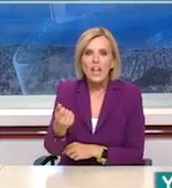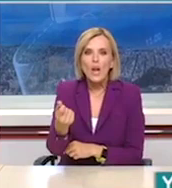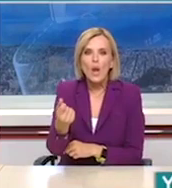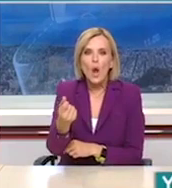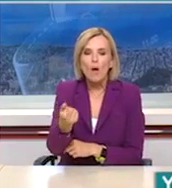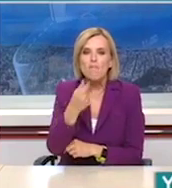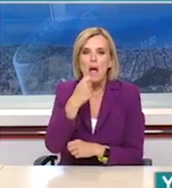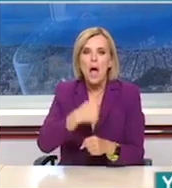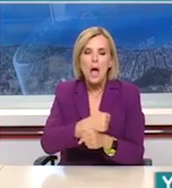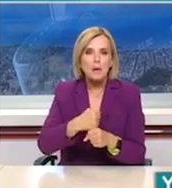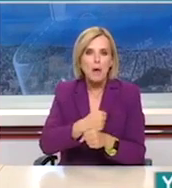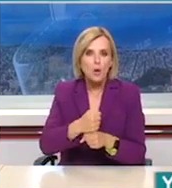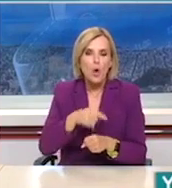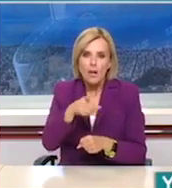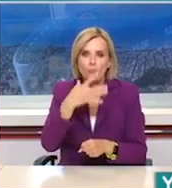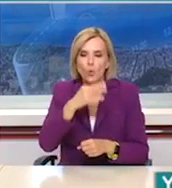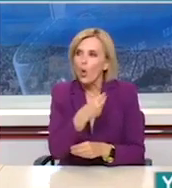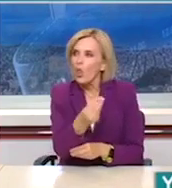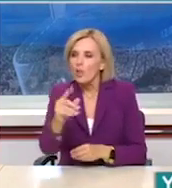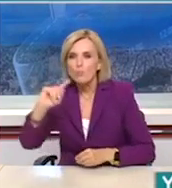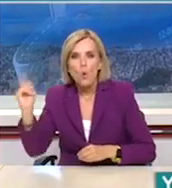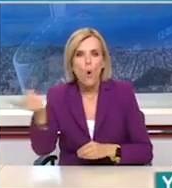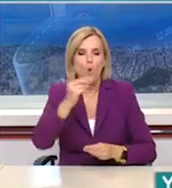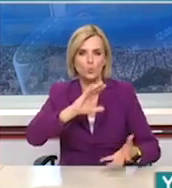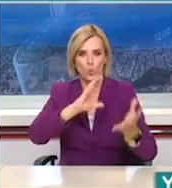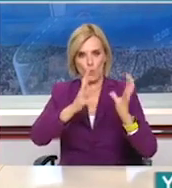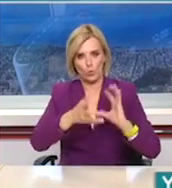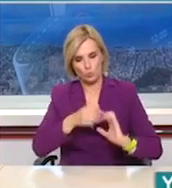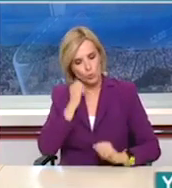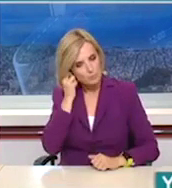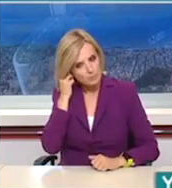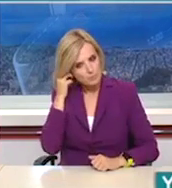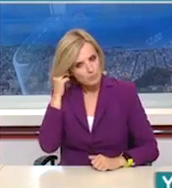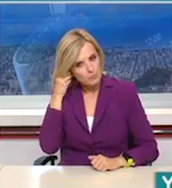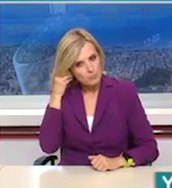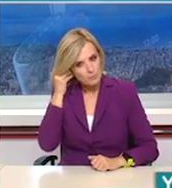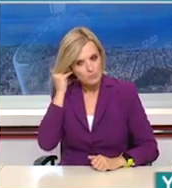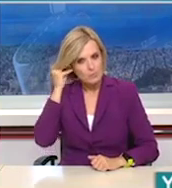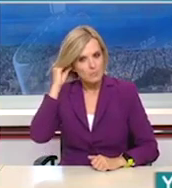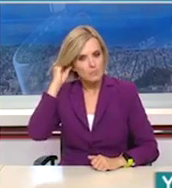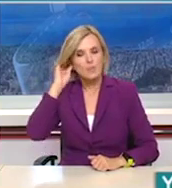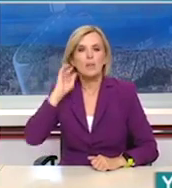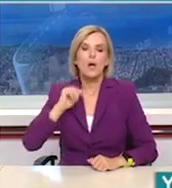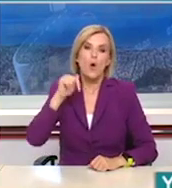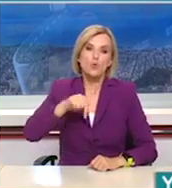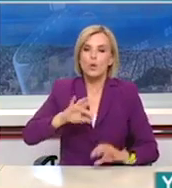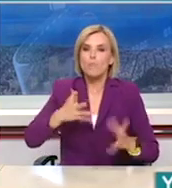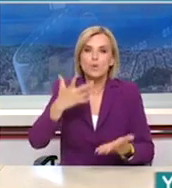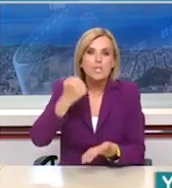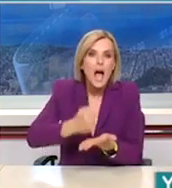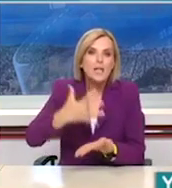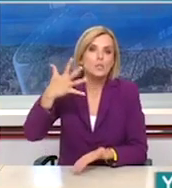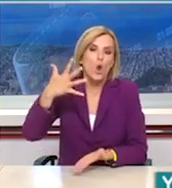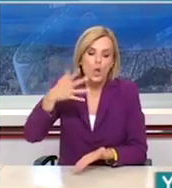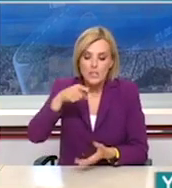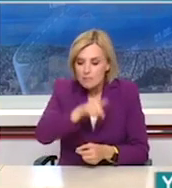σκληρά δεδομένα και φυσικά και από την πατρίδα μας. Νομίζω η πλήρης αξιολόγηση του φαρμάκου χλωροκίνη θα γίνει με τα αποτελέσματα